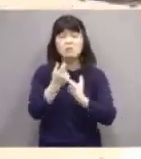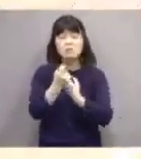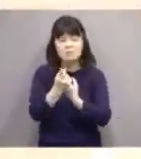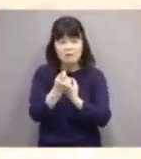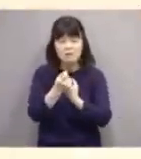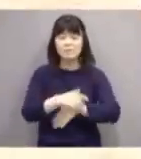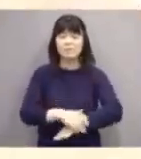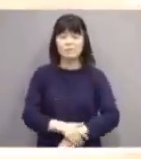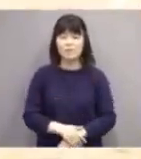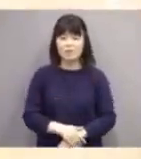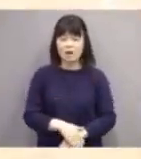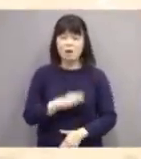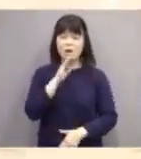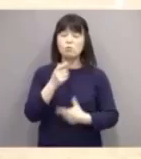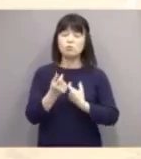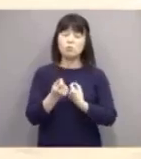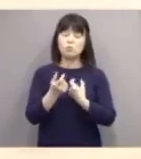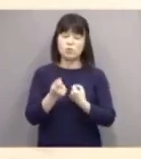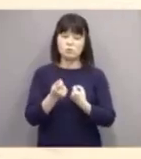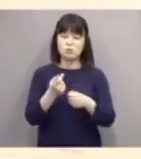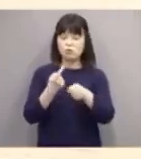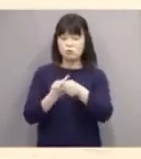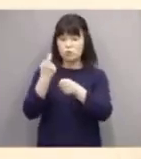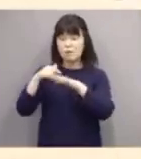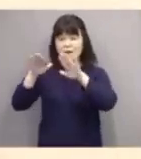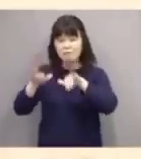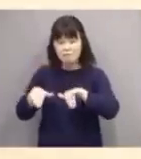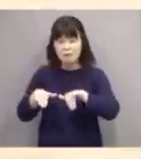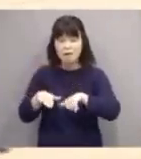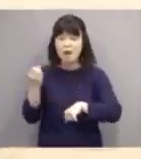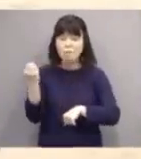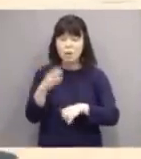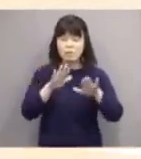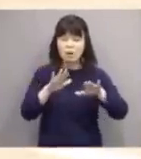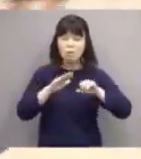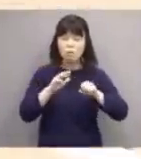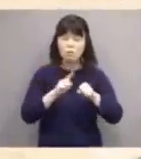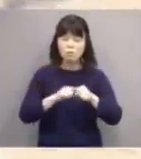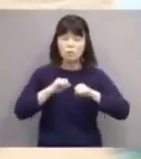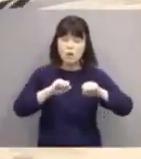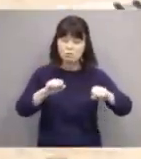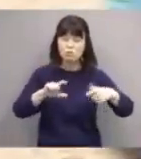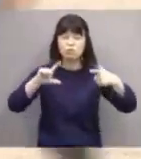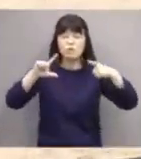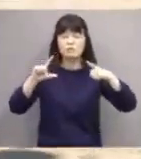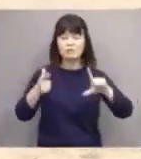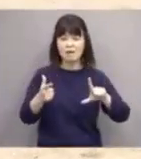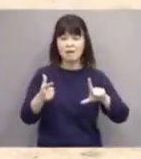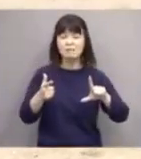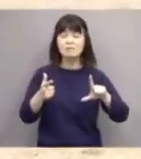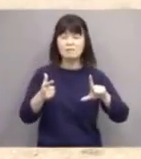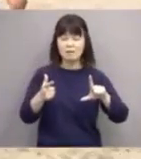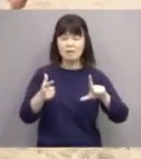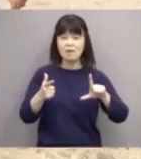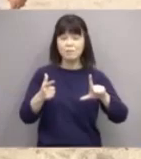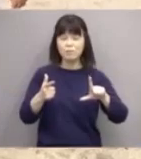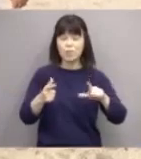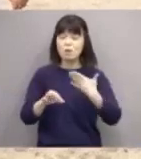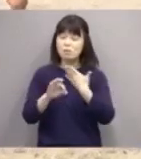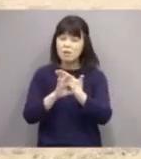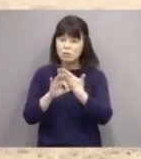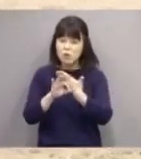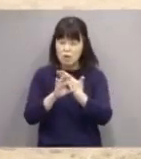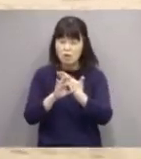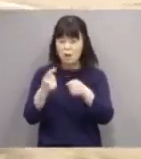はい、ですので、去年これやったから今年もこれっていうのはうちではなくて、例えば去